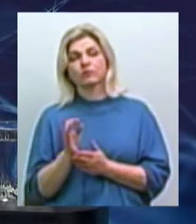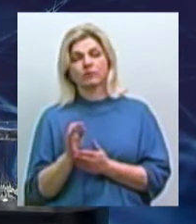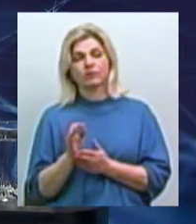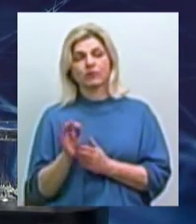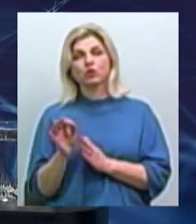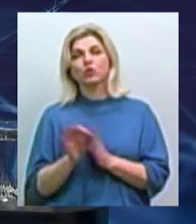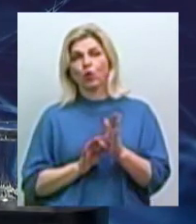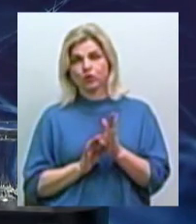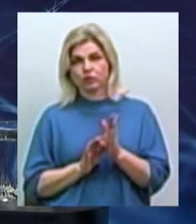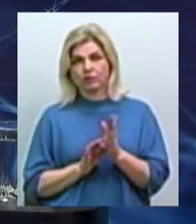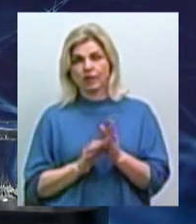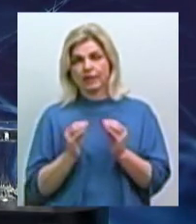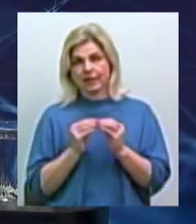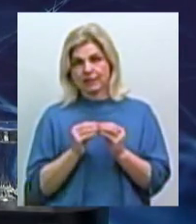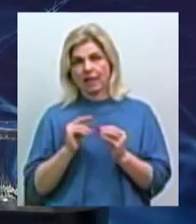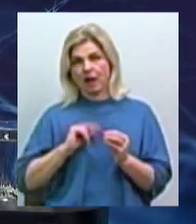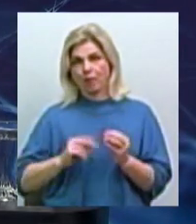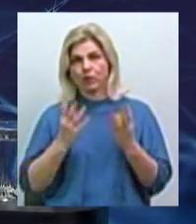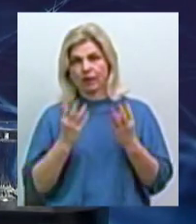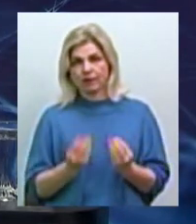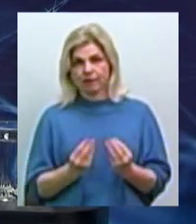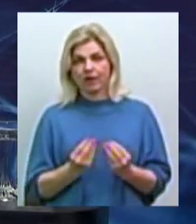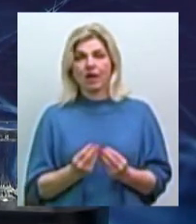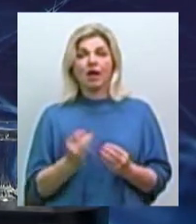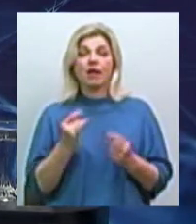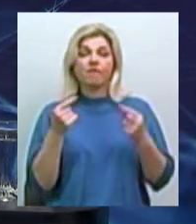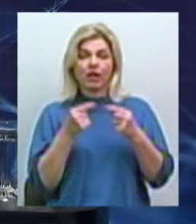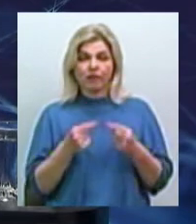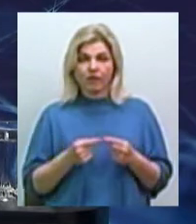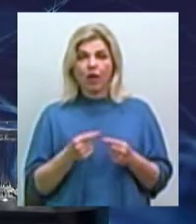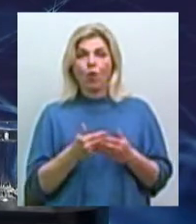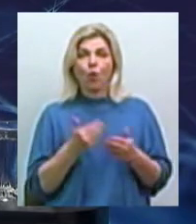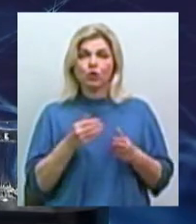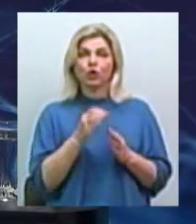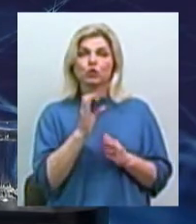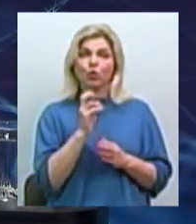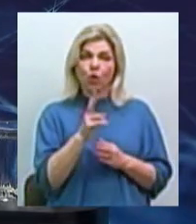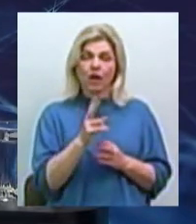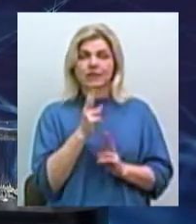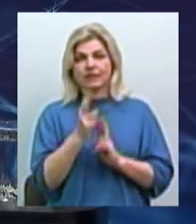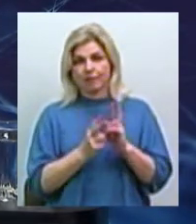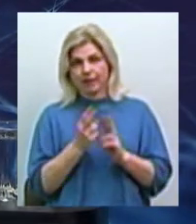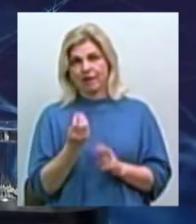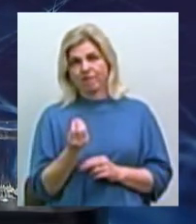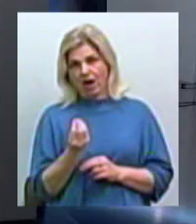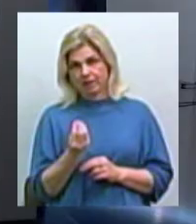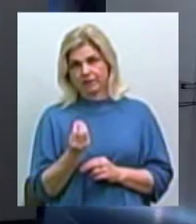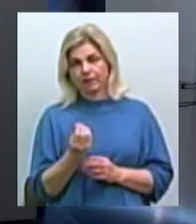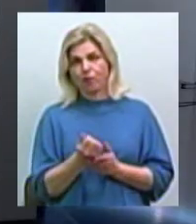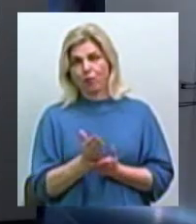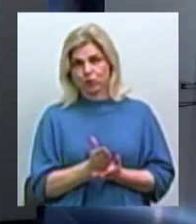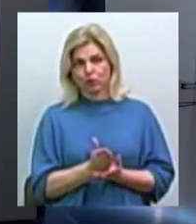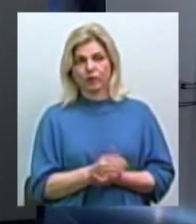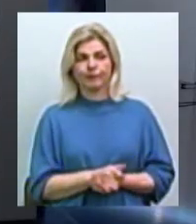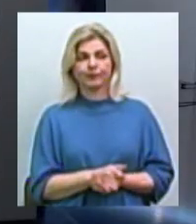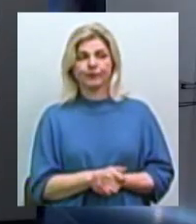сказати, терміновий – 10 робочих днів. І відповідно від терміну змінюється і оплата, вартість послуги.